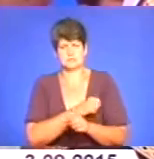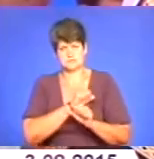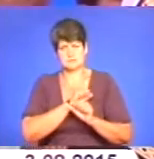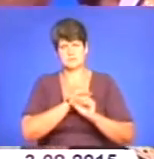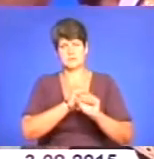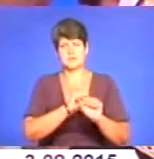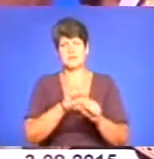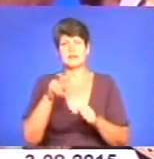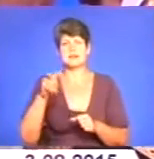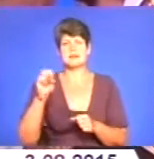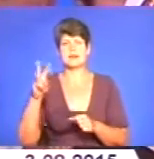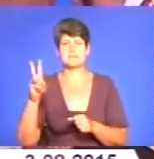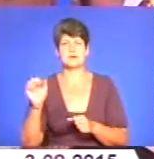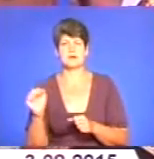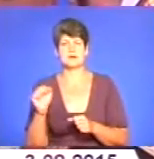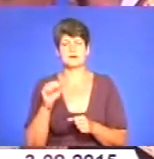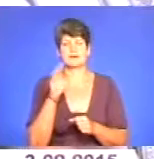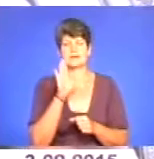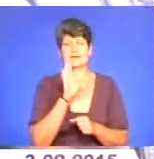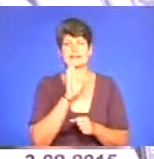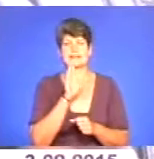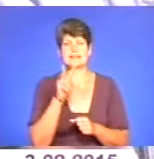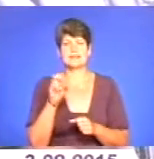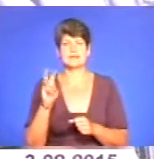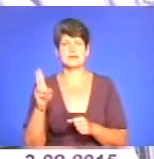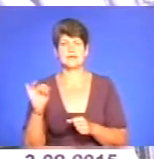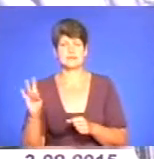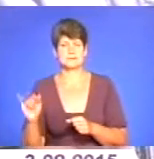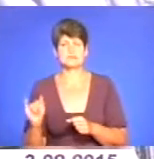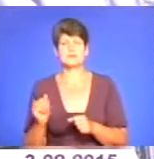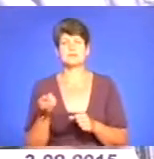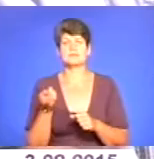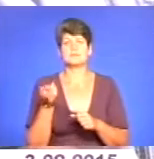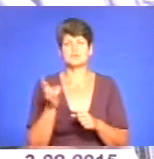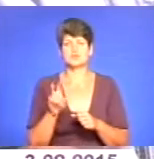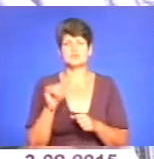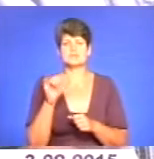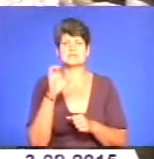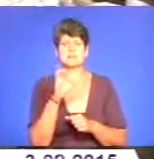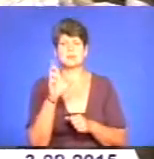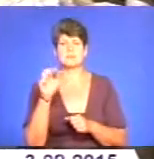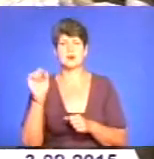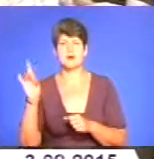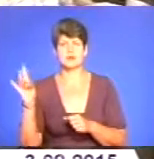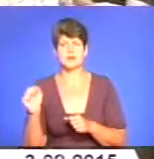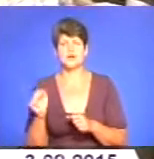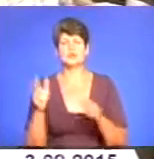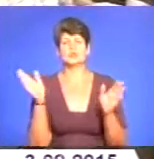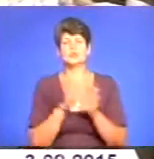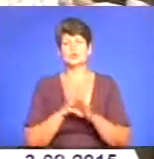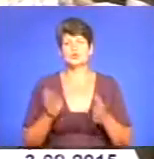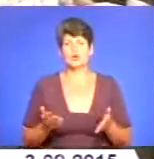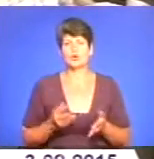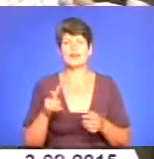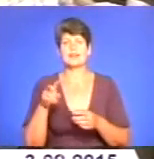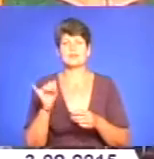славного лемка і лемкині. Завітав на фестивалі очільник області Степан Барна. Доля лемків і їх культура йому